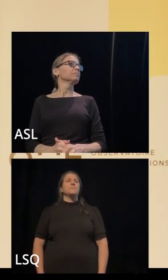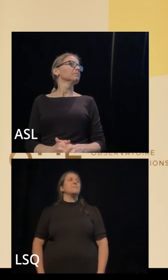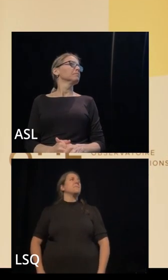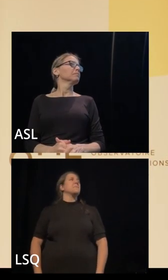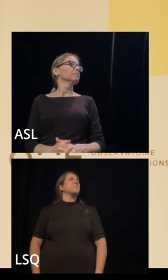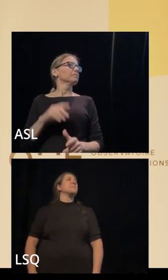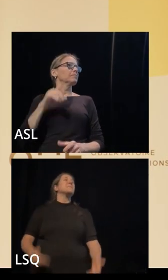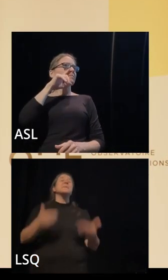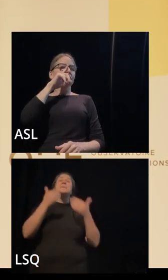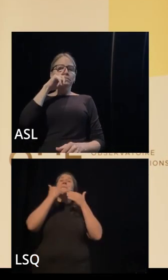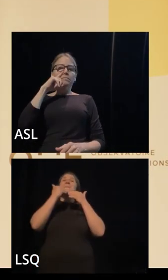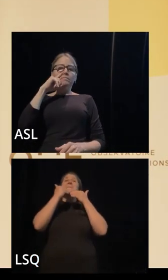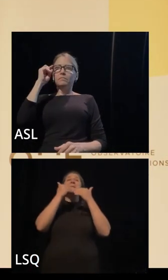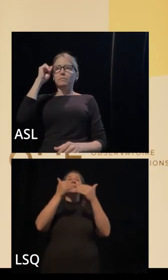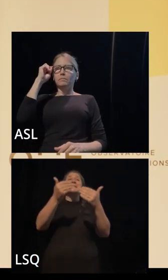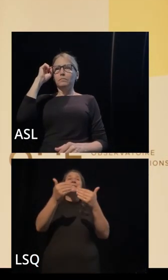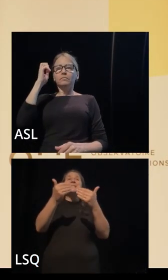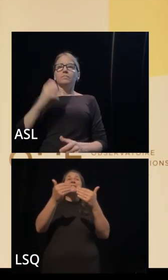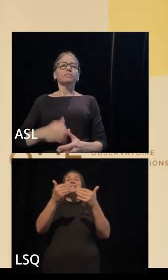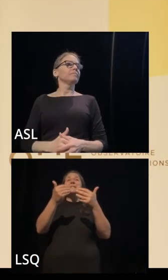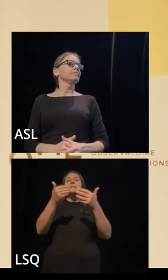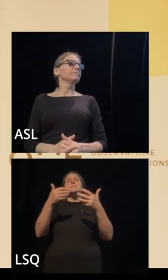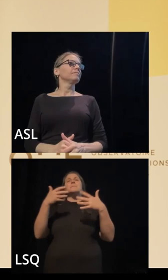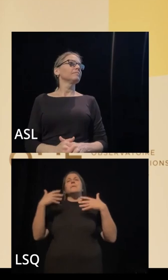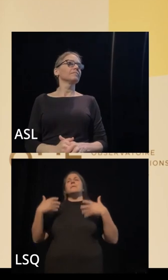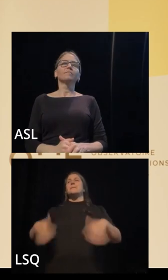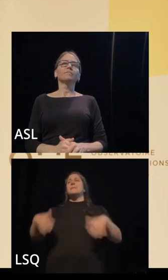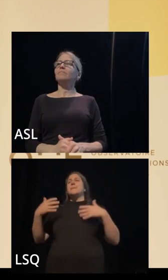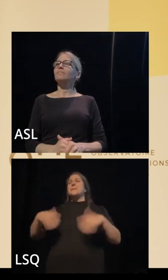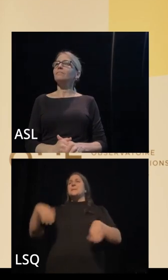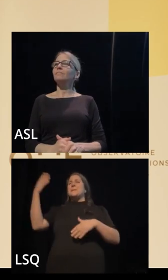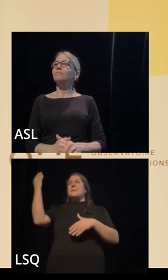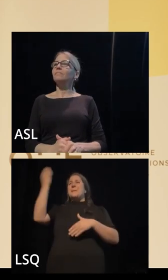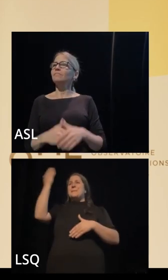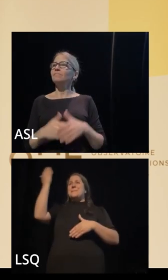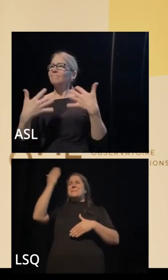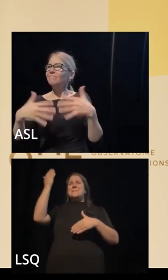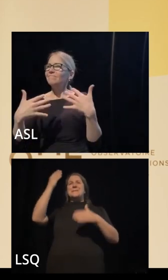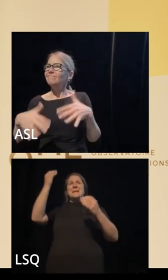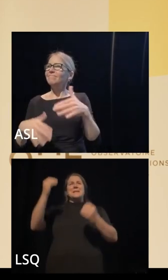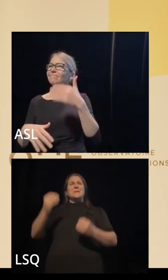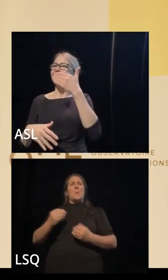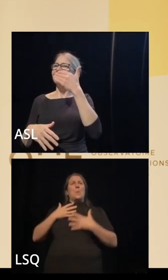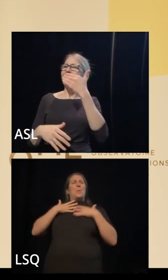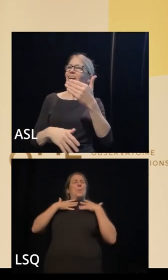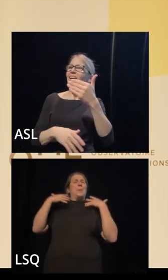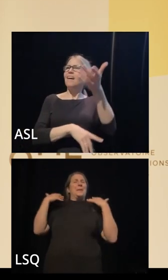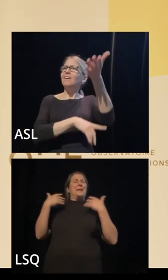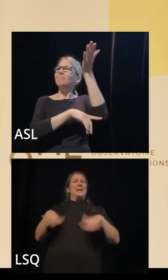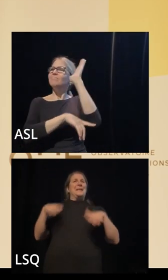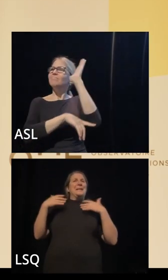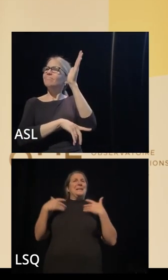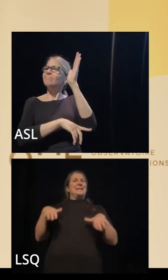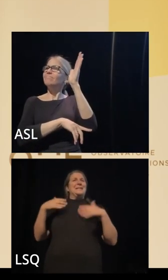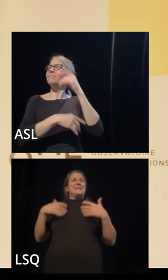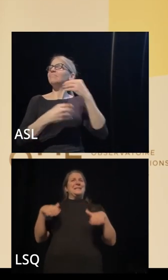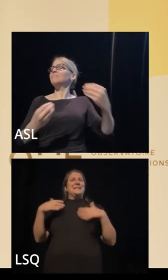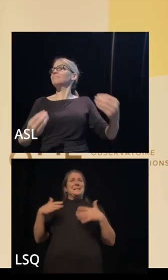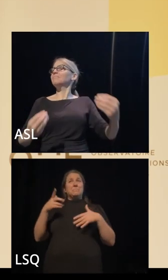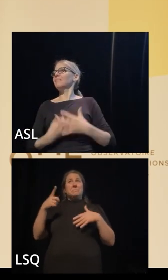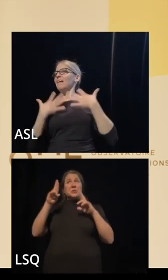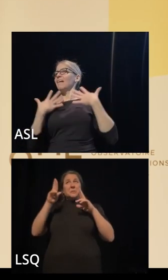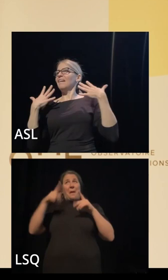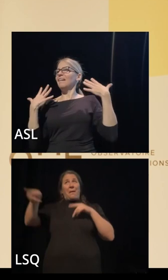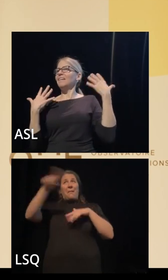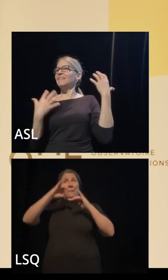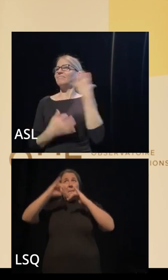Merci beaucoup, mesdames, pour ces présentations si inspirantes. J'espère que vous êtes aussi inspirées que moi. Je demanderais si